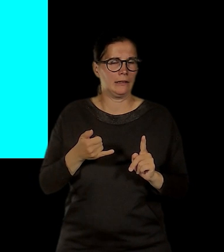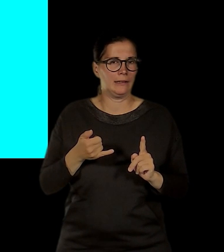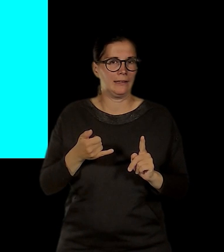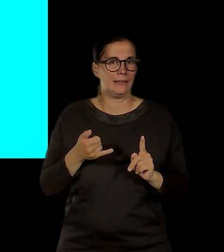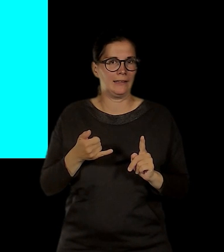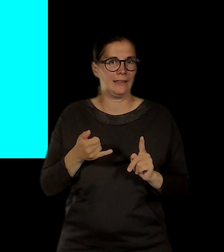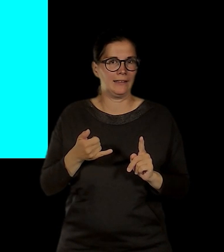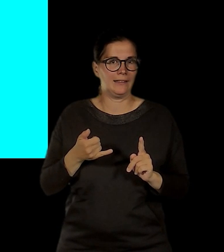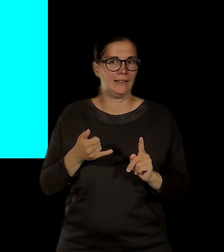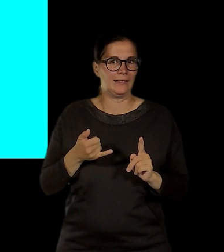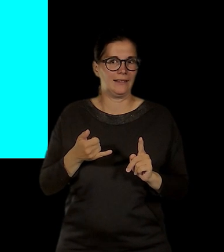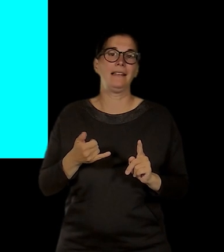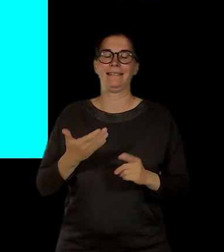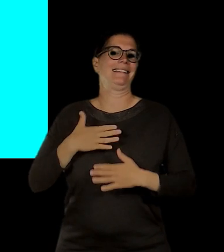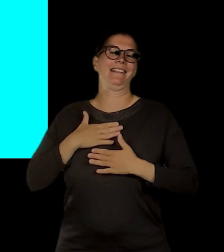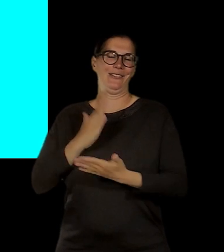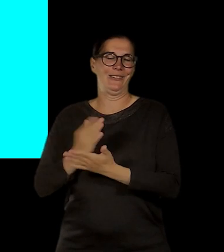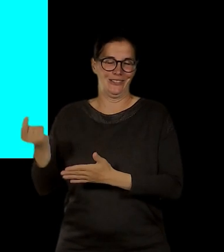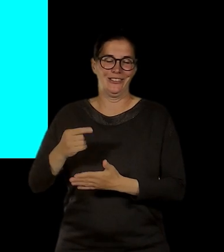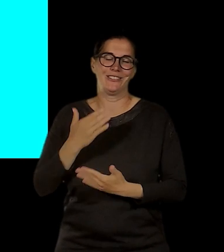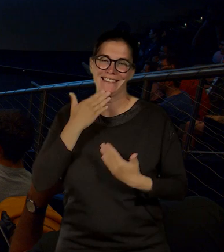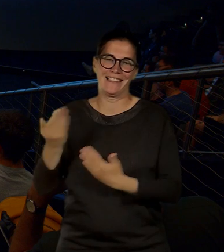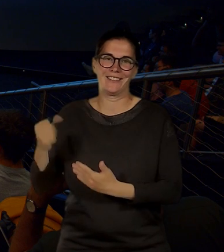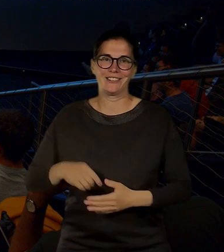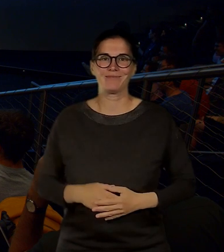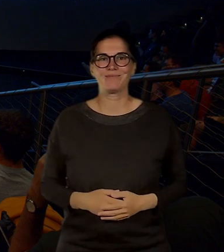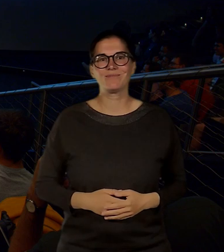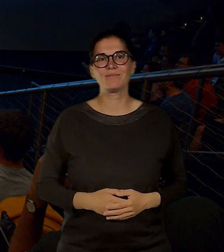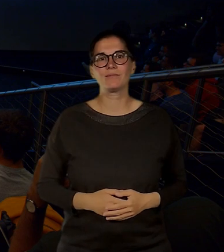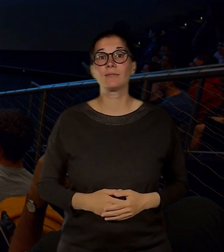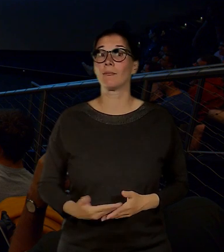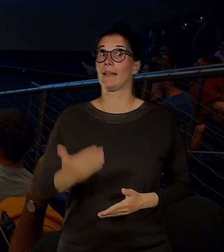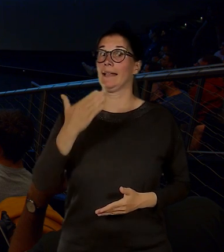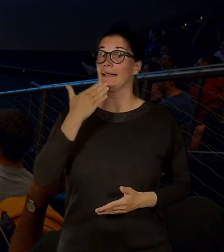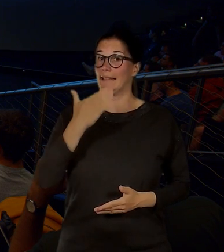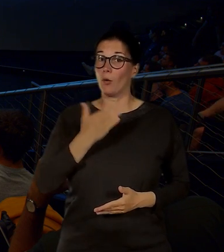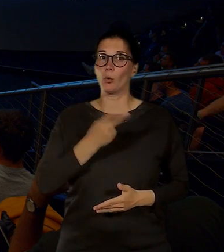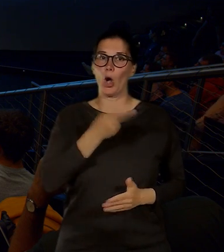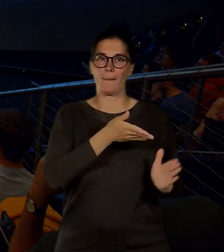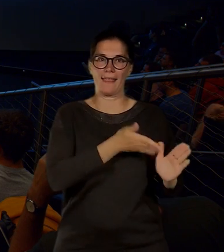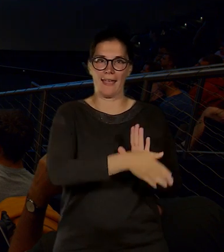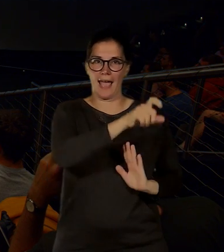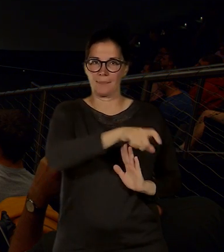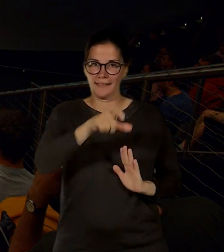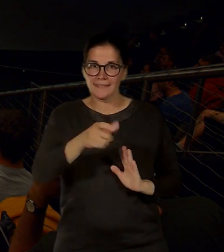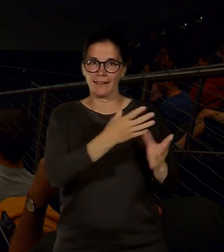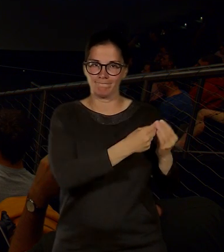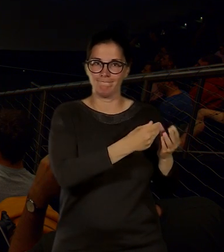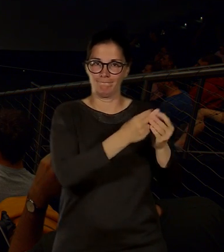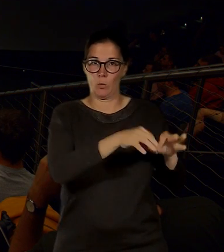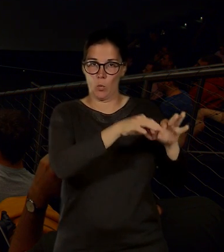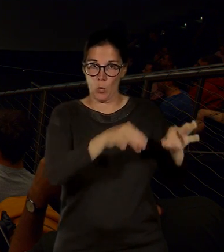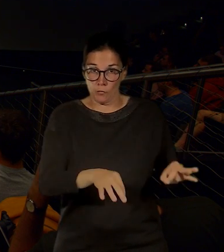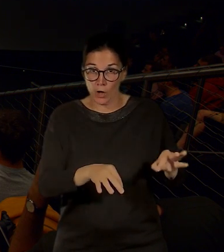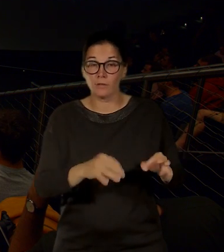Jsem moc rád, že jsi přijel, Mati. Děkuji moc pánům náměstkům za úvodní slovo. A myslím,